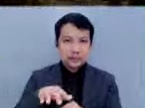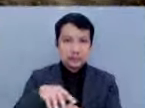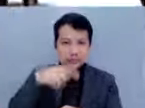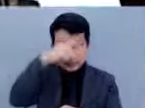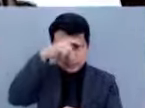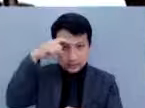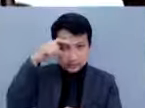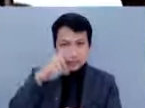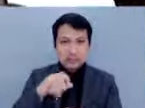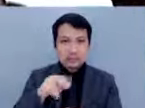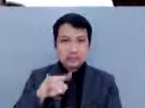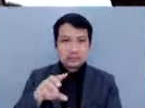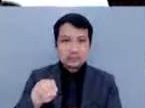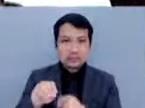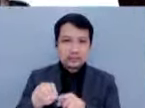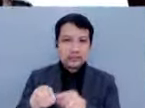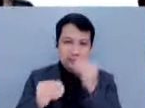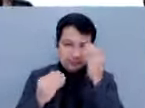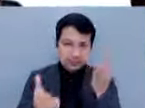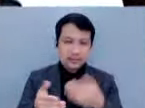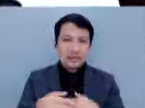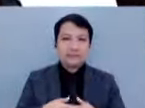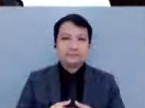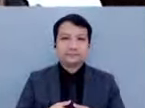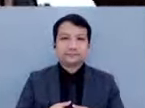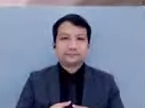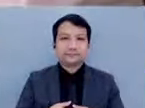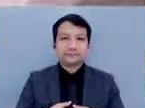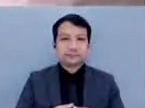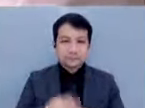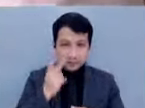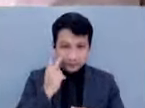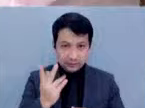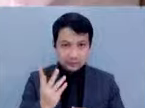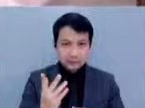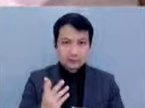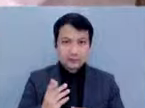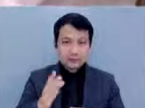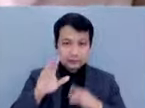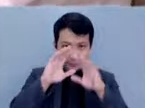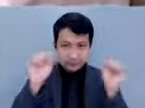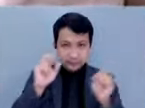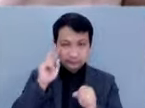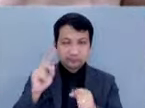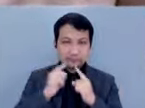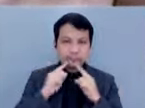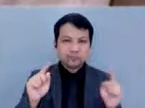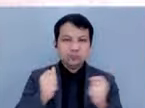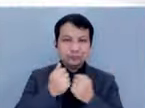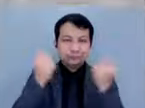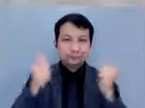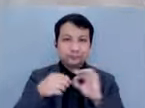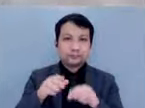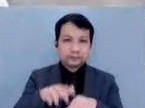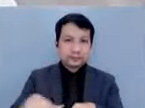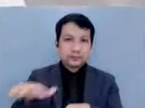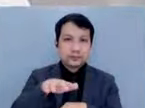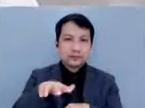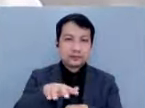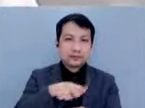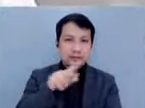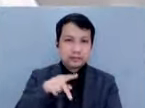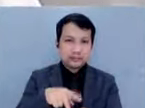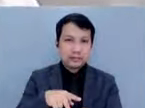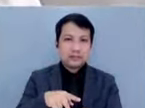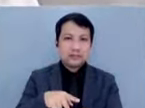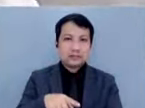Nino. Sa kabila nito, walang plano si Pangulong Bongbong Marcos na magdeklara ng state of calamity sa buong bansa. Hindi naman pwedeng